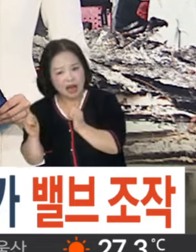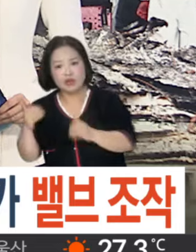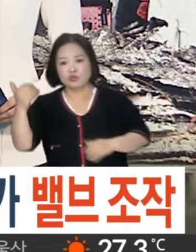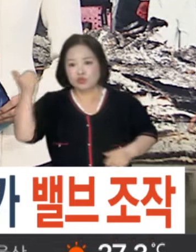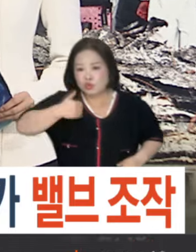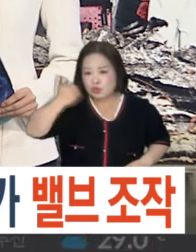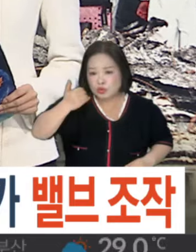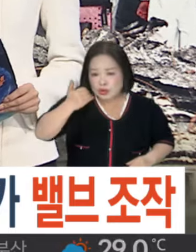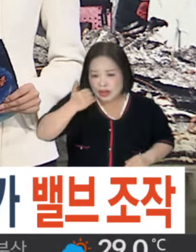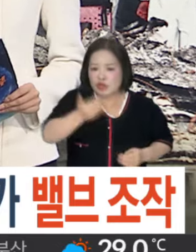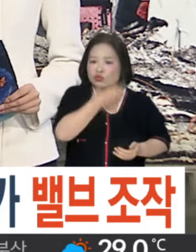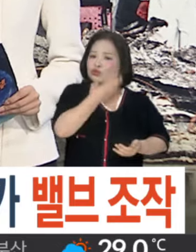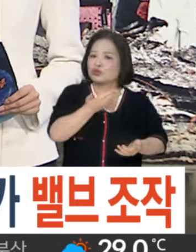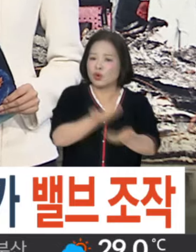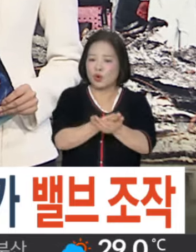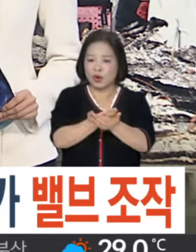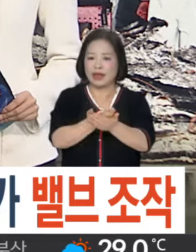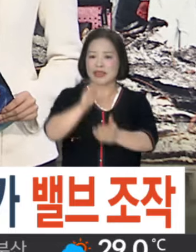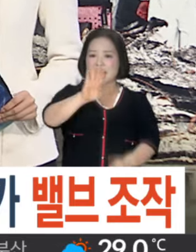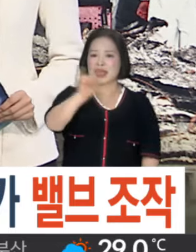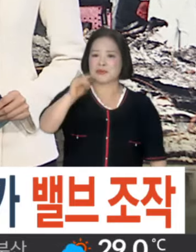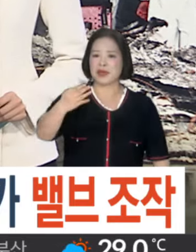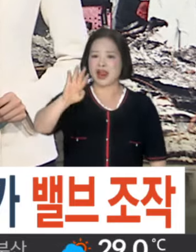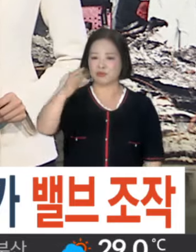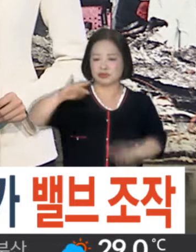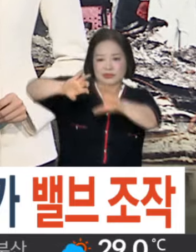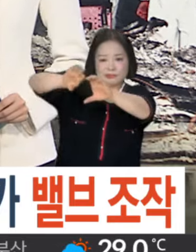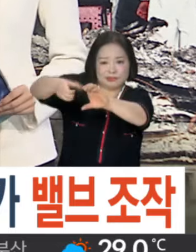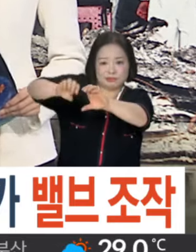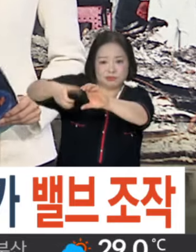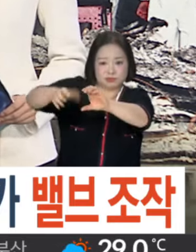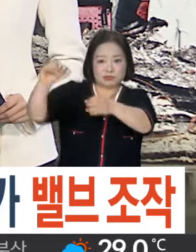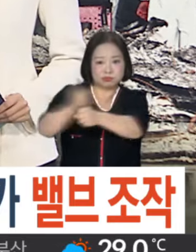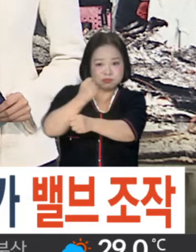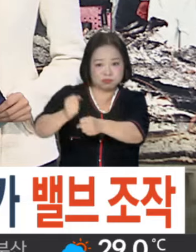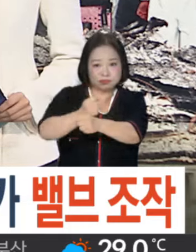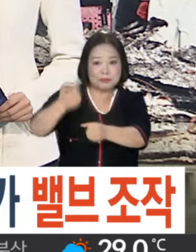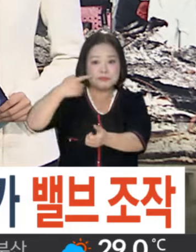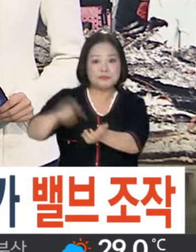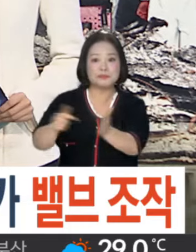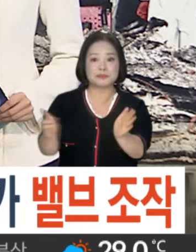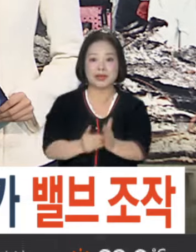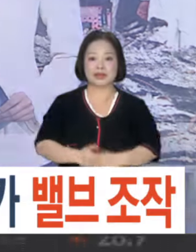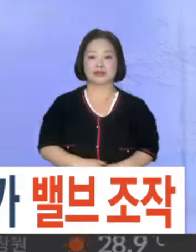누군가가 핵심 배부를 임의로 조작한 것으로 드러났습니다 최진경